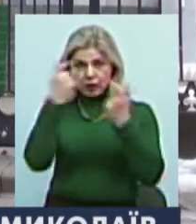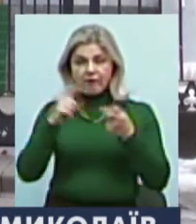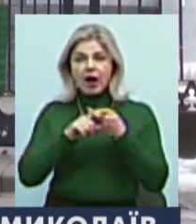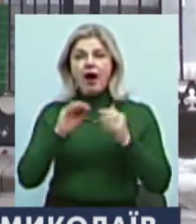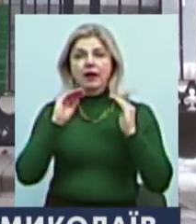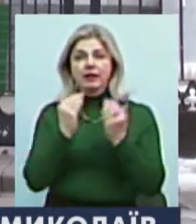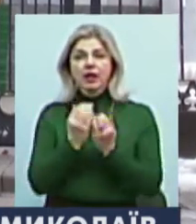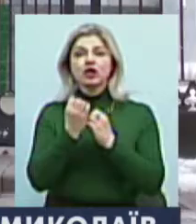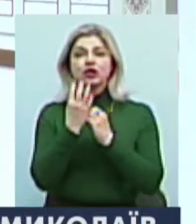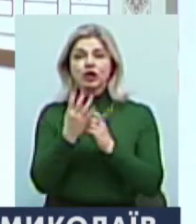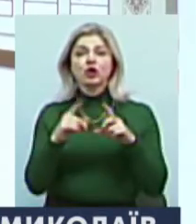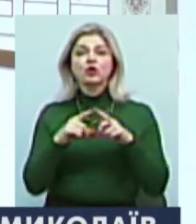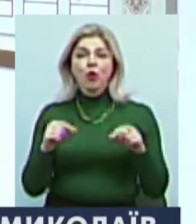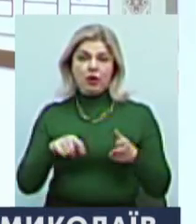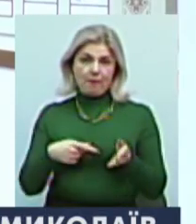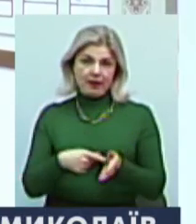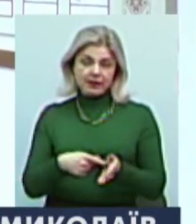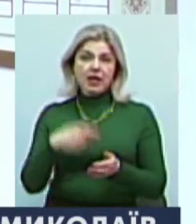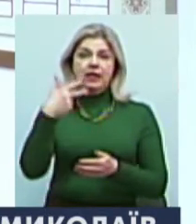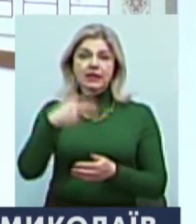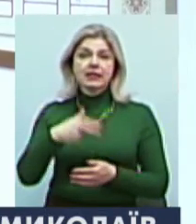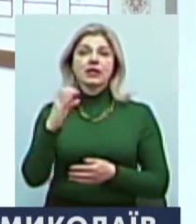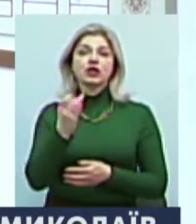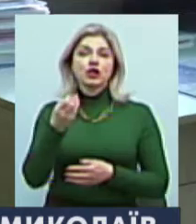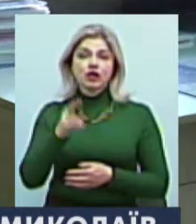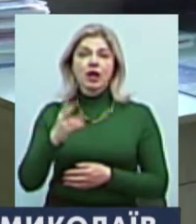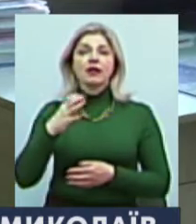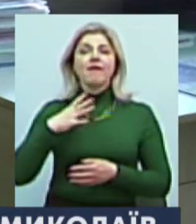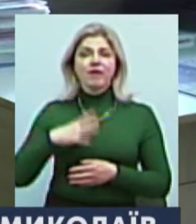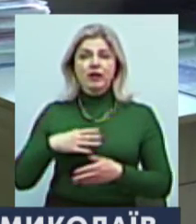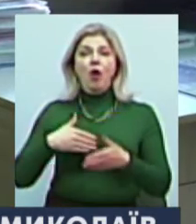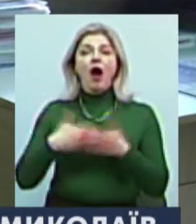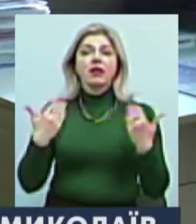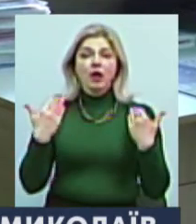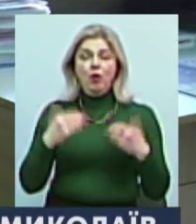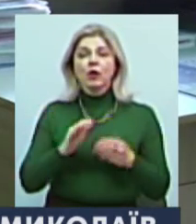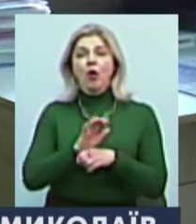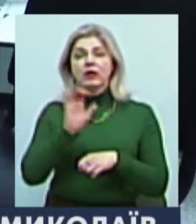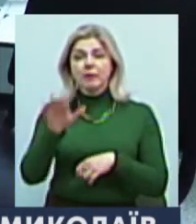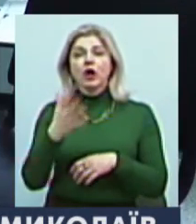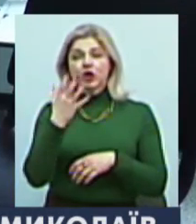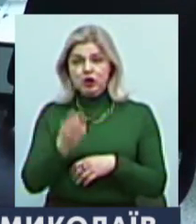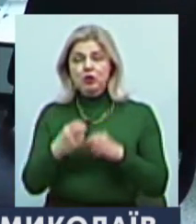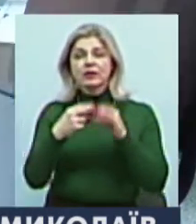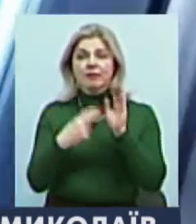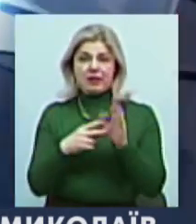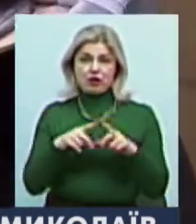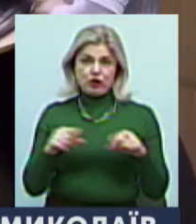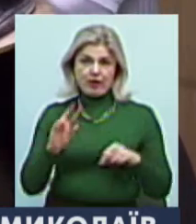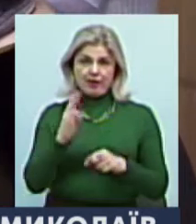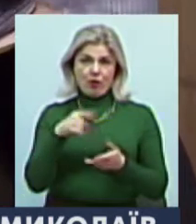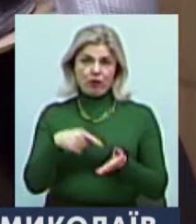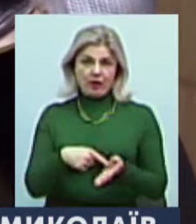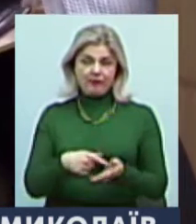у 14 школах міста. З 30 січня на вимушені канікули відправляться вихованці ще 17 шкіл Миколаєва.